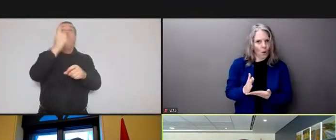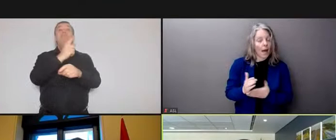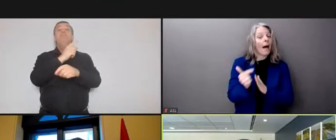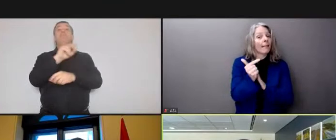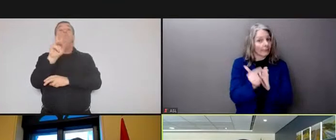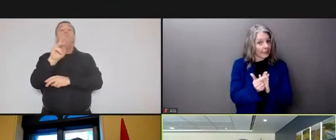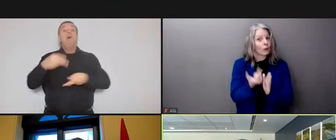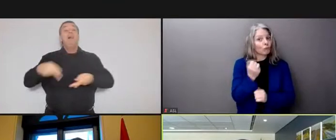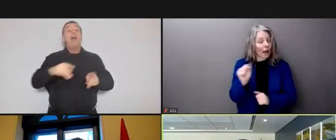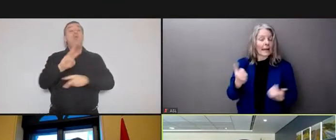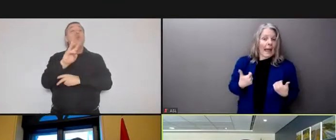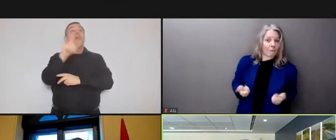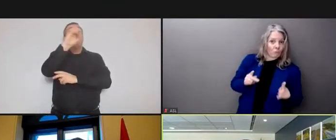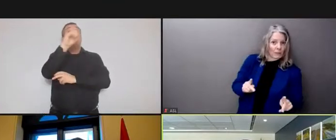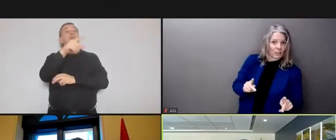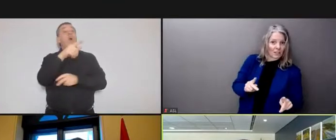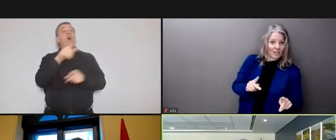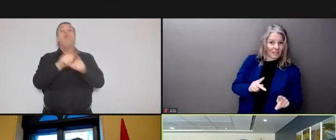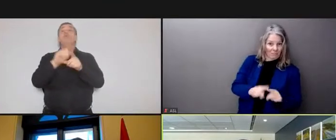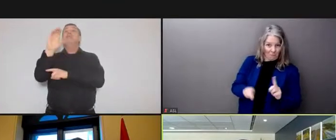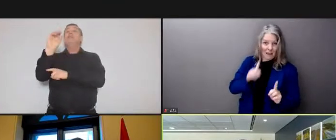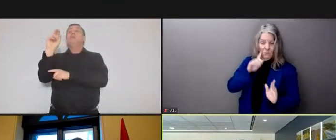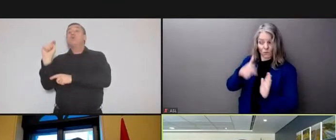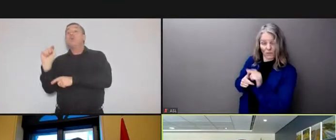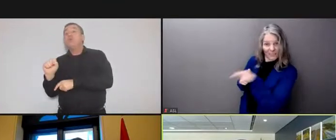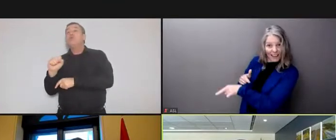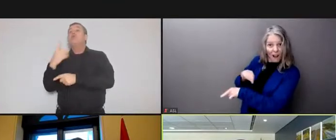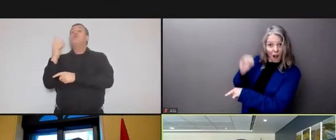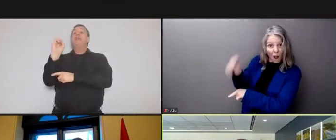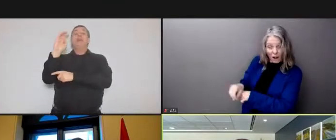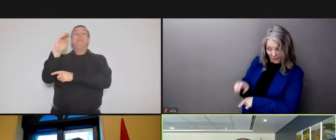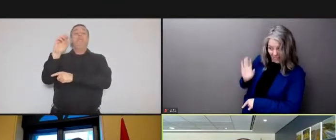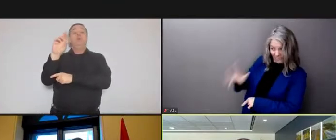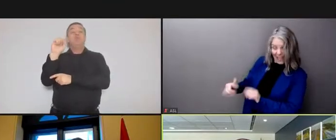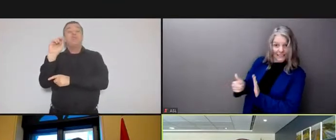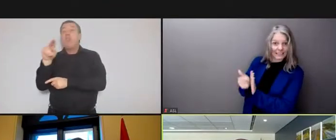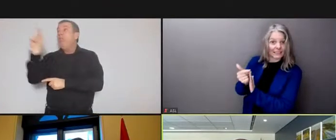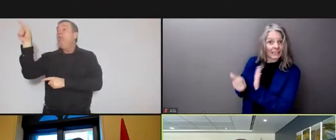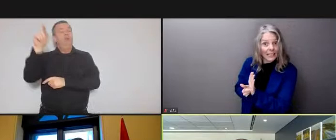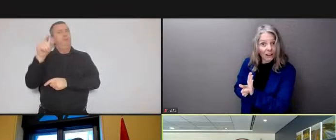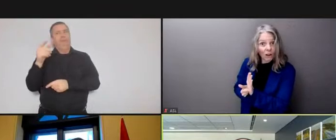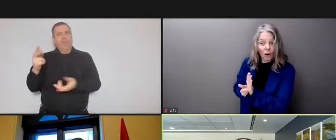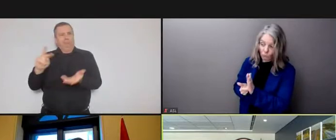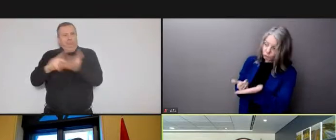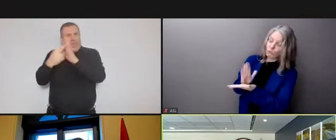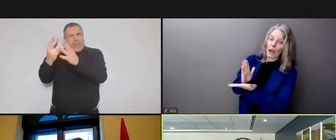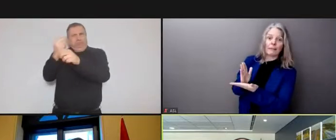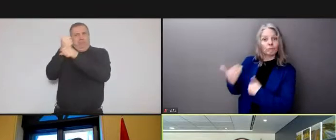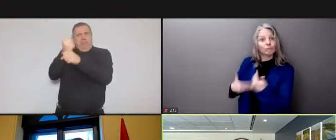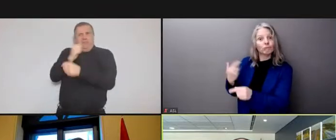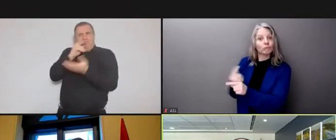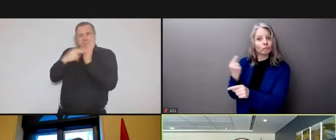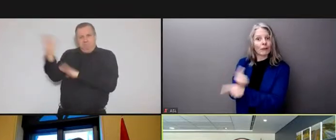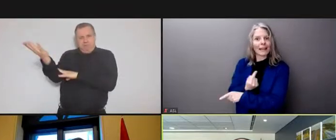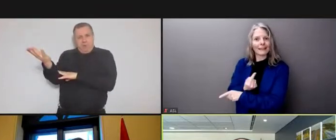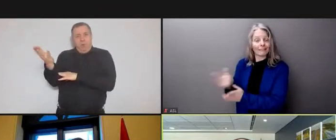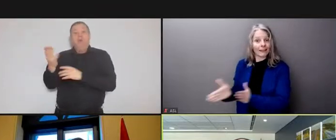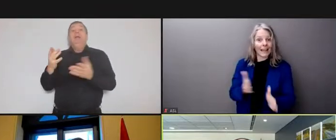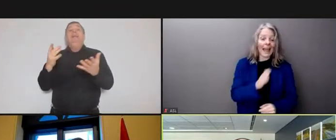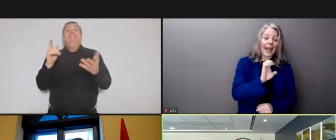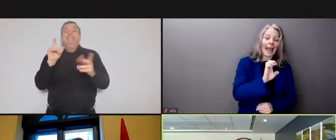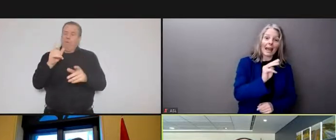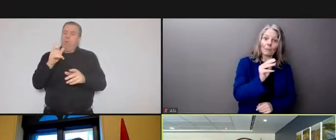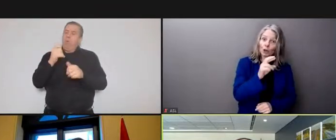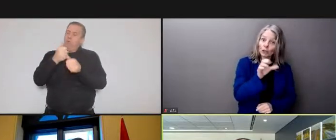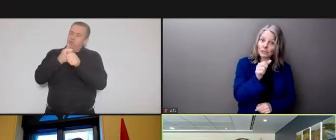à ce que nous avons vu à coots ou à emerson nous invoquons la loi sur les mesures d'urgence de façon limitée et